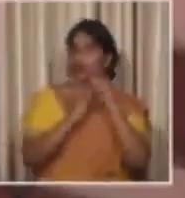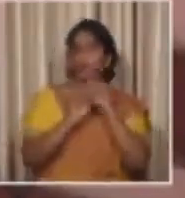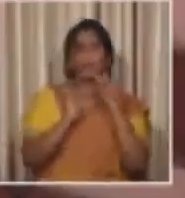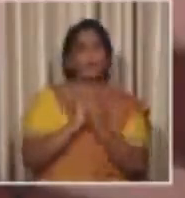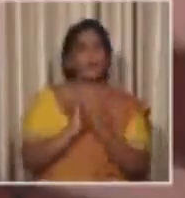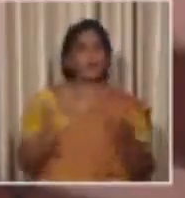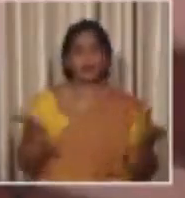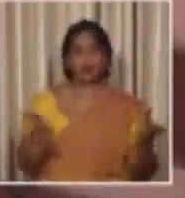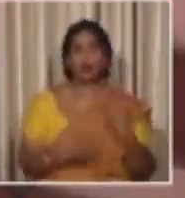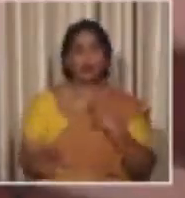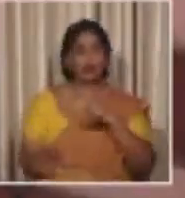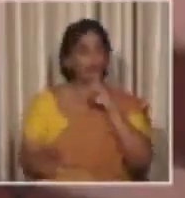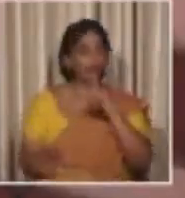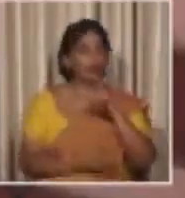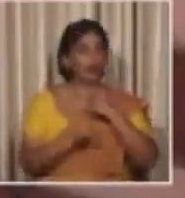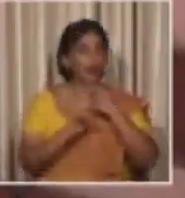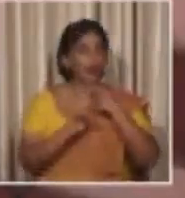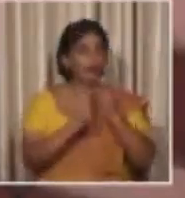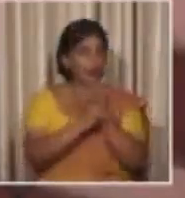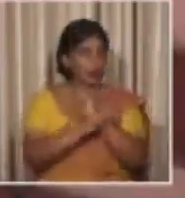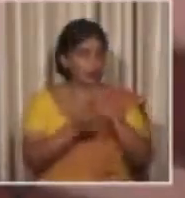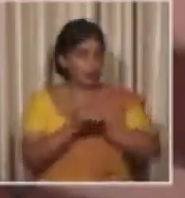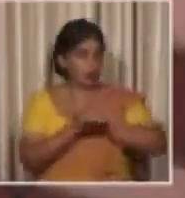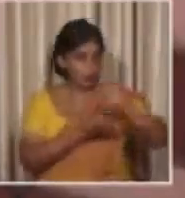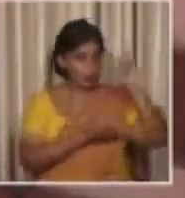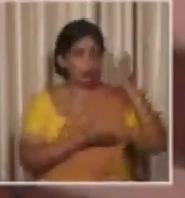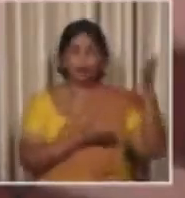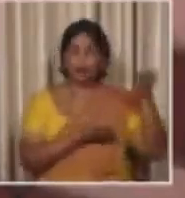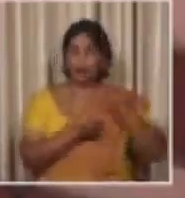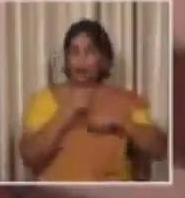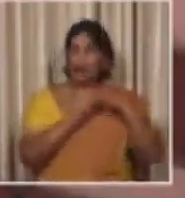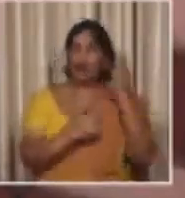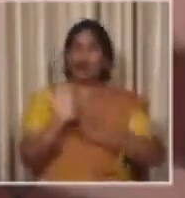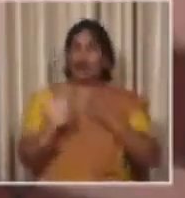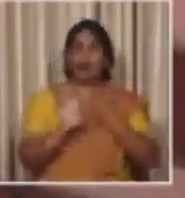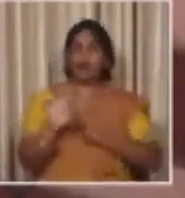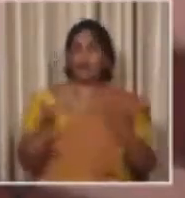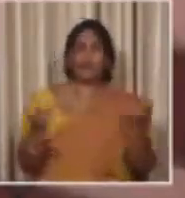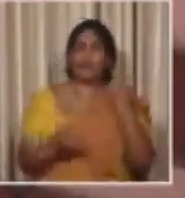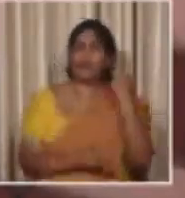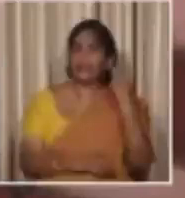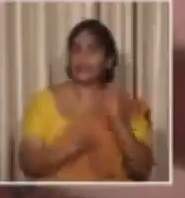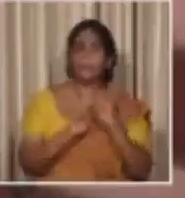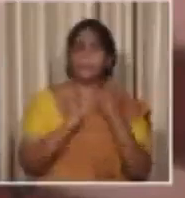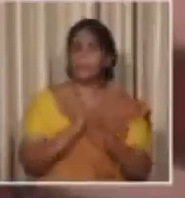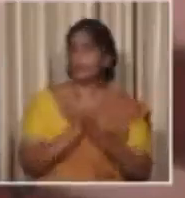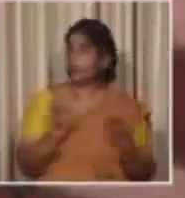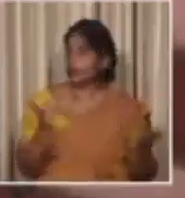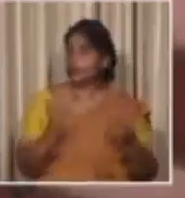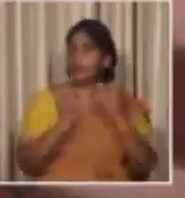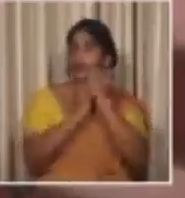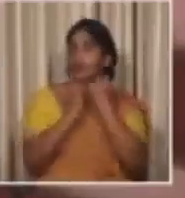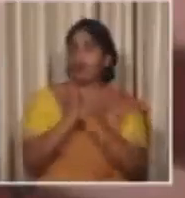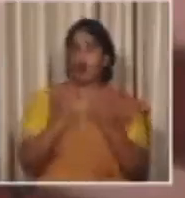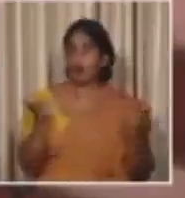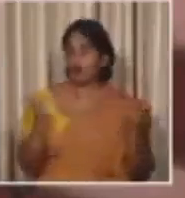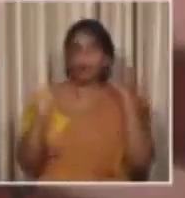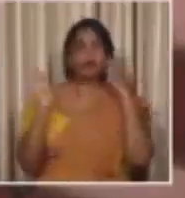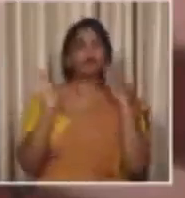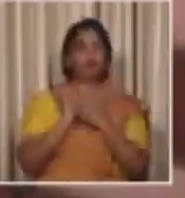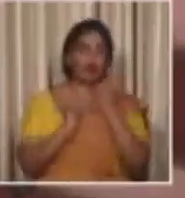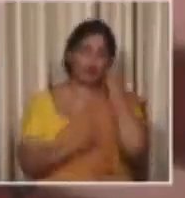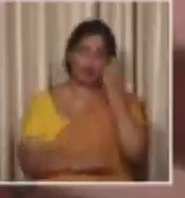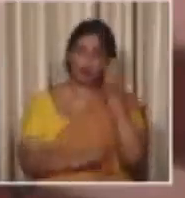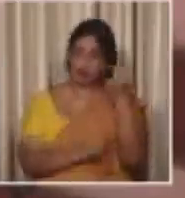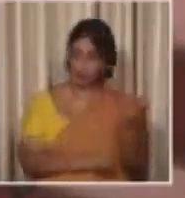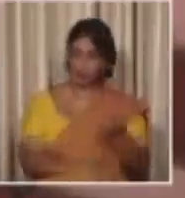මොනවාද? අපි අහන්නේ එයාලංකාක දෙනවනම් අවුරුදු කීයද, මොකද්ද ප්‍රතිපත්තිය, මොන කොන්දේසි යටතේද කොහොමද දෙන්නේ කියන එක පිළිබඳ අදහසක්